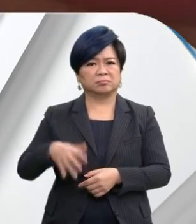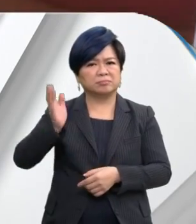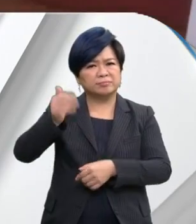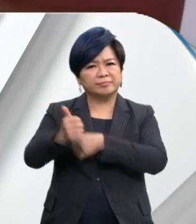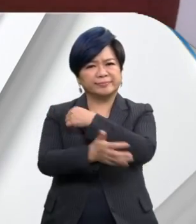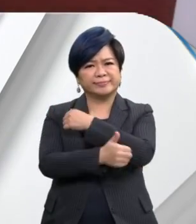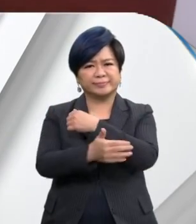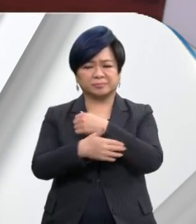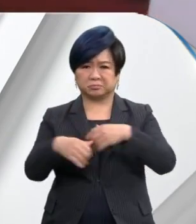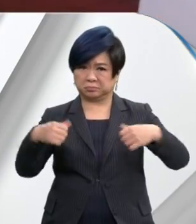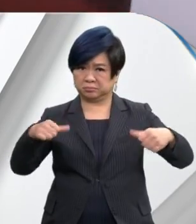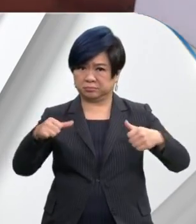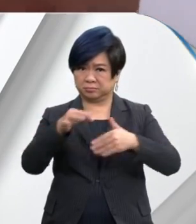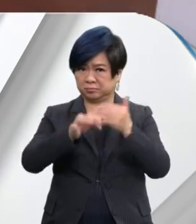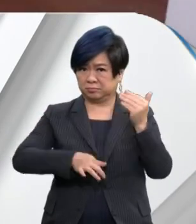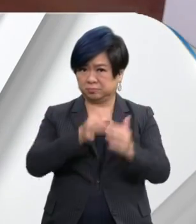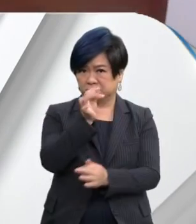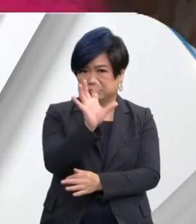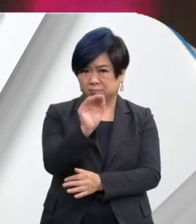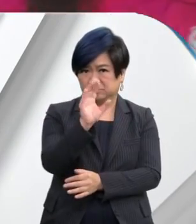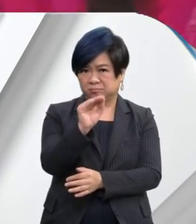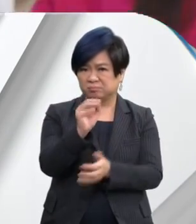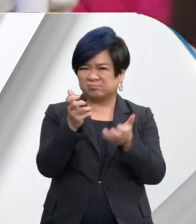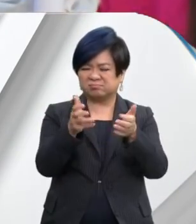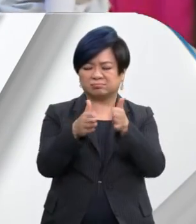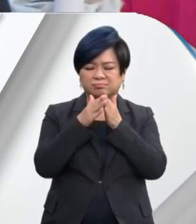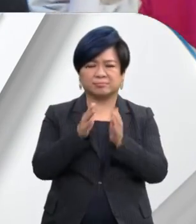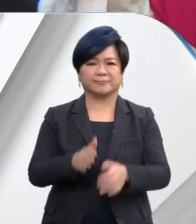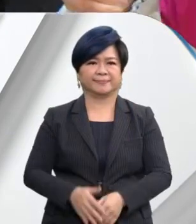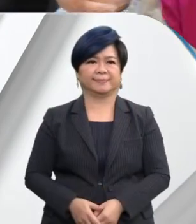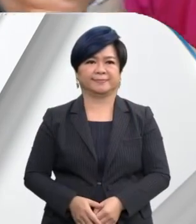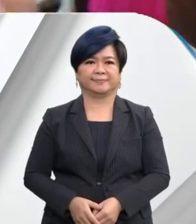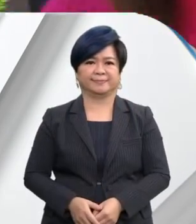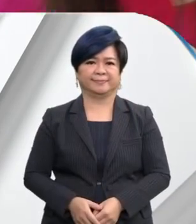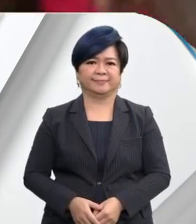制图又翻什么？变得很吓重要。下个新闻，请用准速无线特别报道。